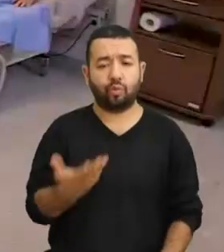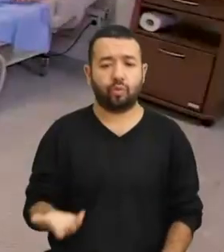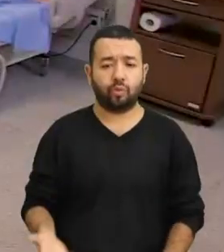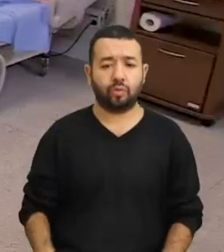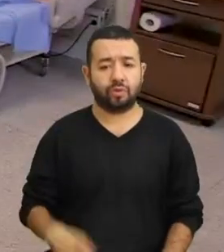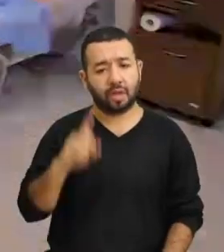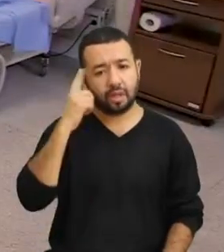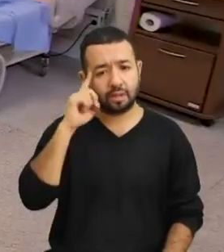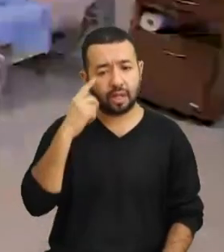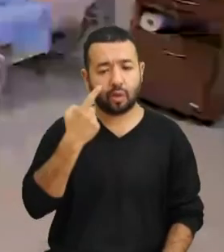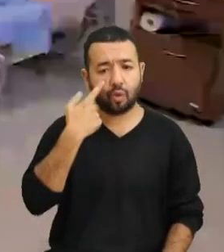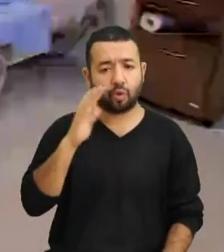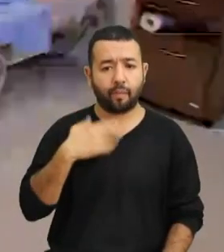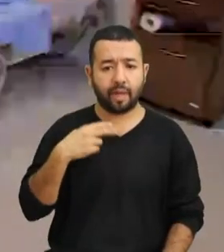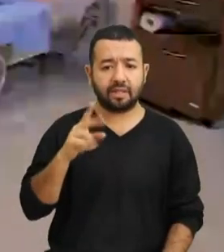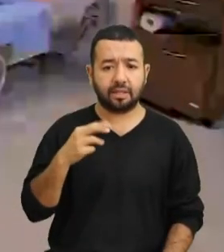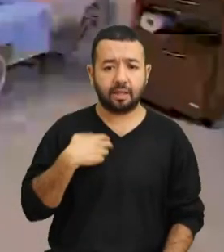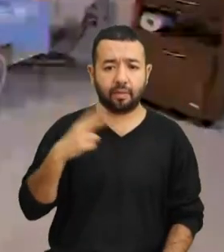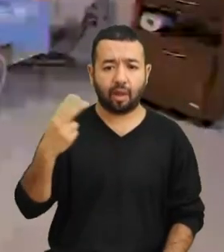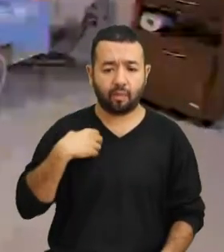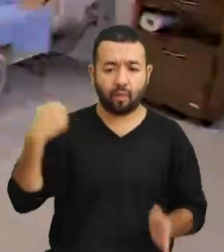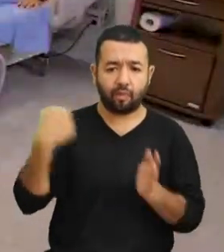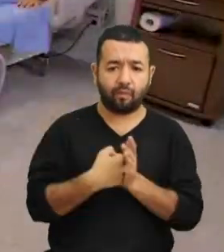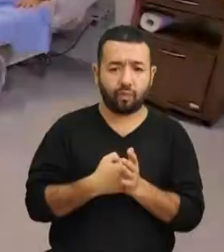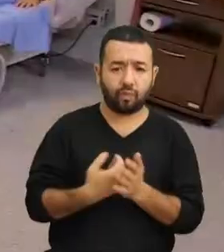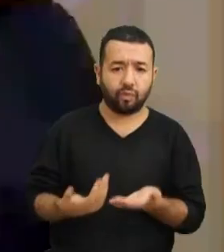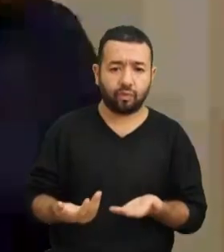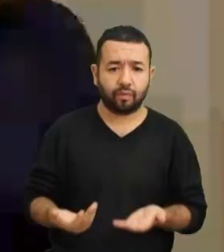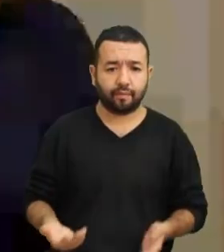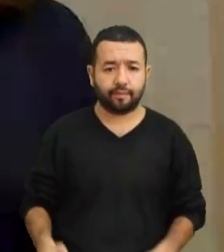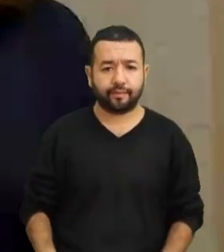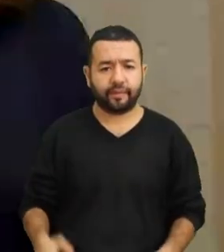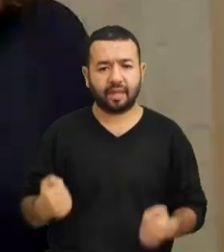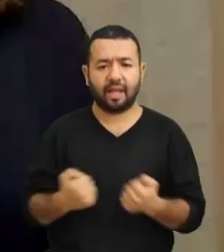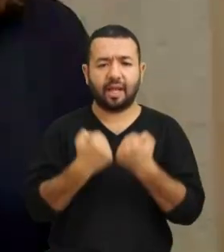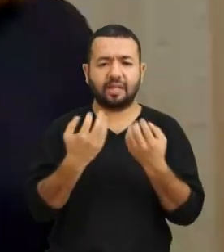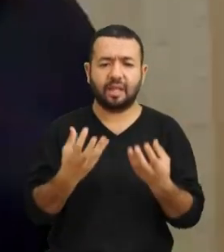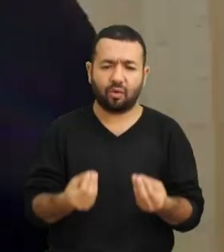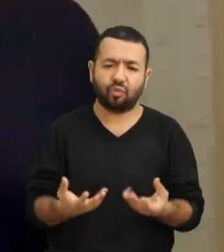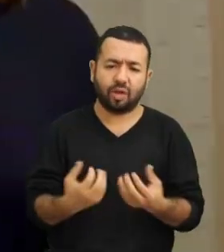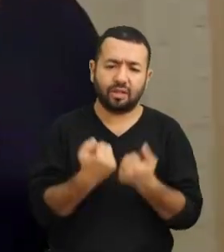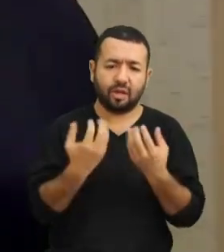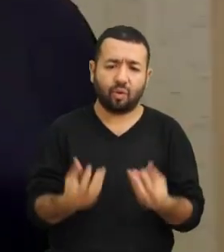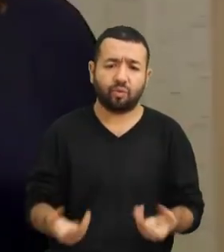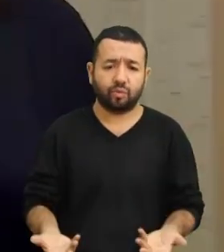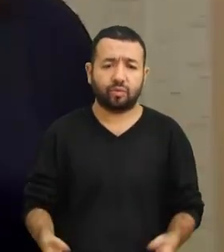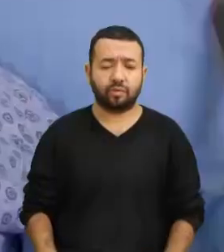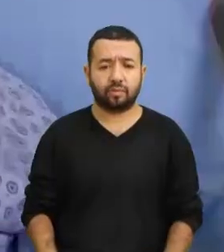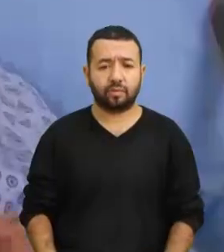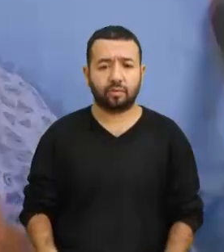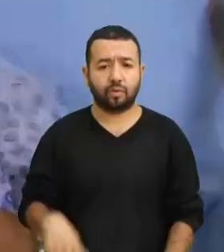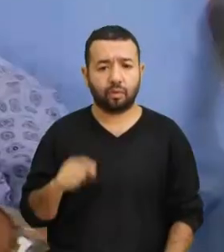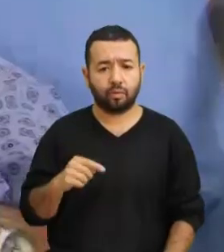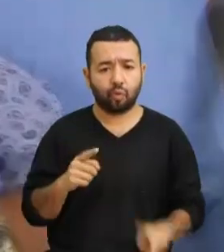sanki görünmezmişim gibi adam resmen ezdi beni ya. Yavru, kazadır. Olur böyle şeyler Timuçin Bey yani.